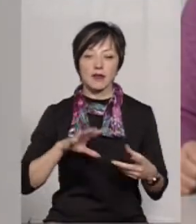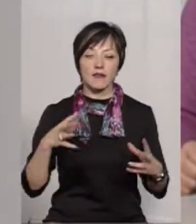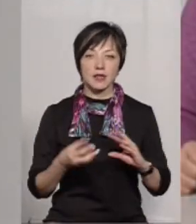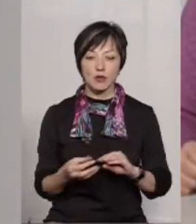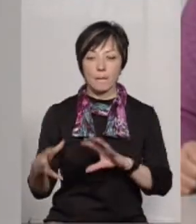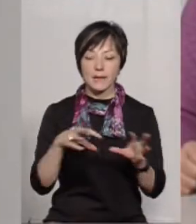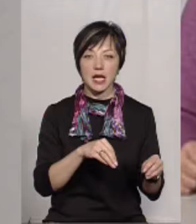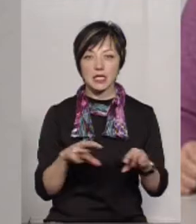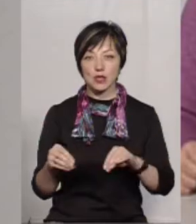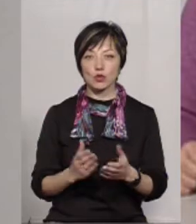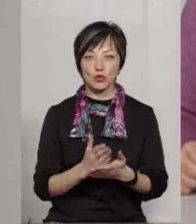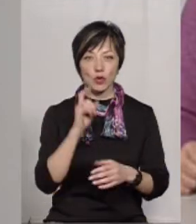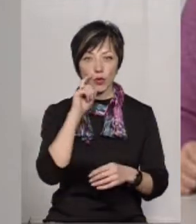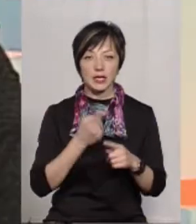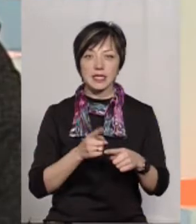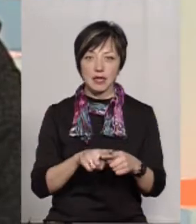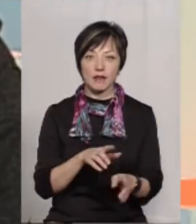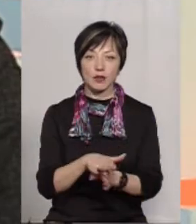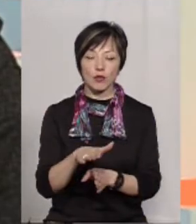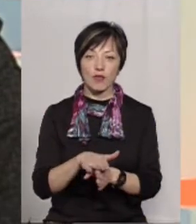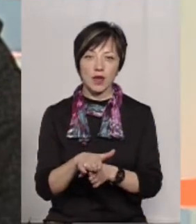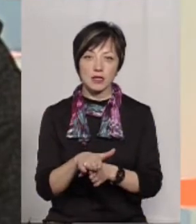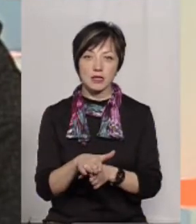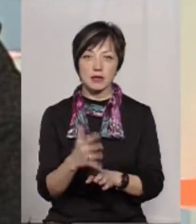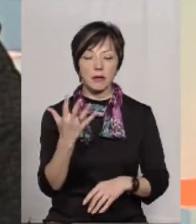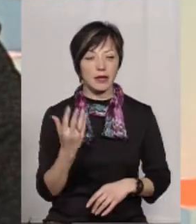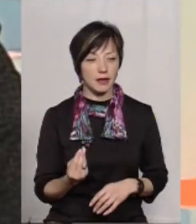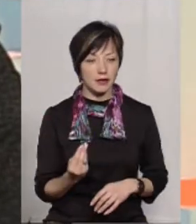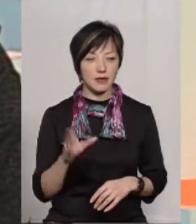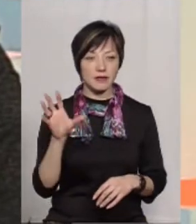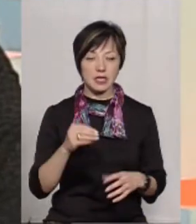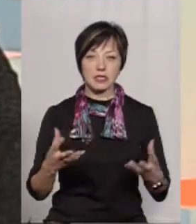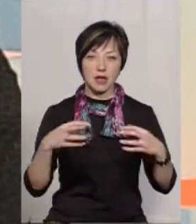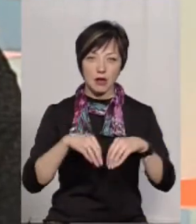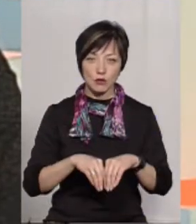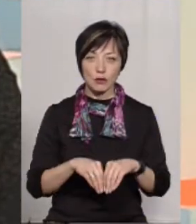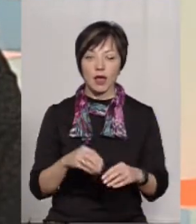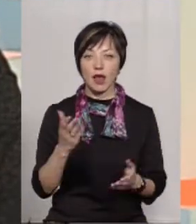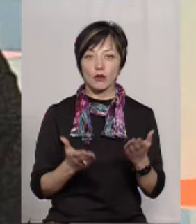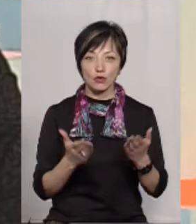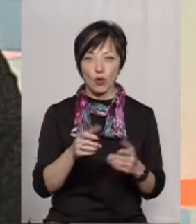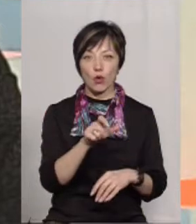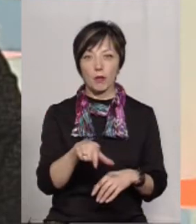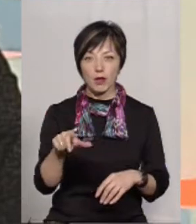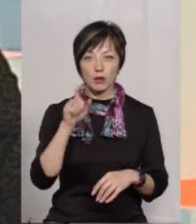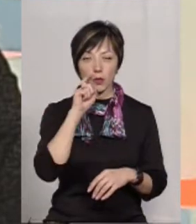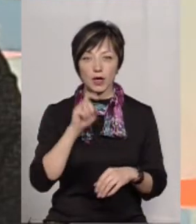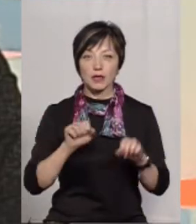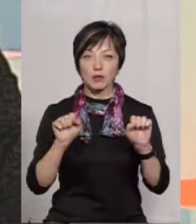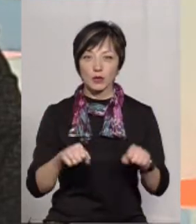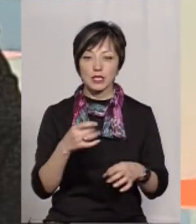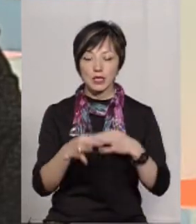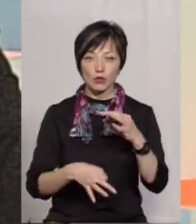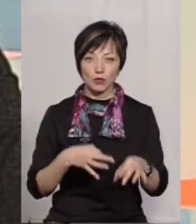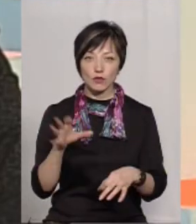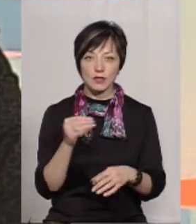висновок Міграційної служби України. Ну, в принципі, це відбувається, ну, максимум це 5 днів. Все це разом. Все разом. Mm-hmm. Тобто, якщо громадяни України можуть за